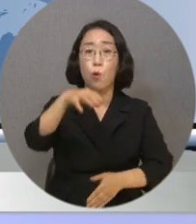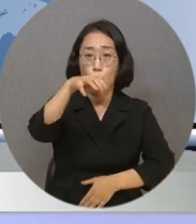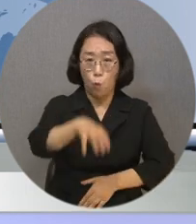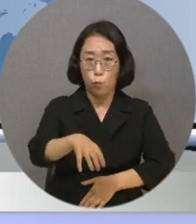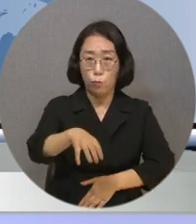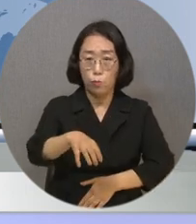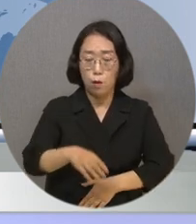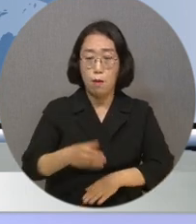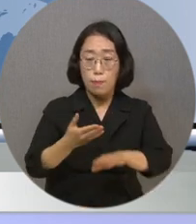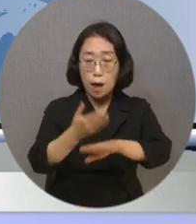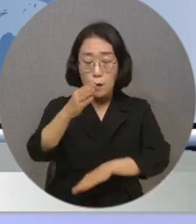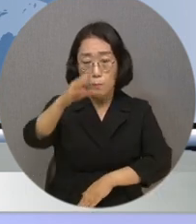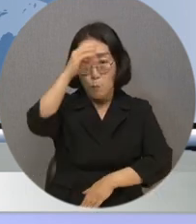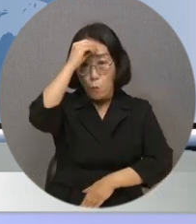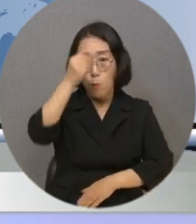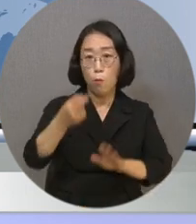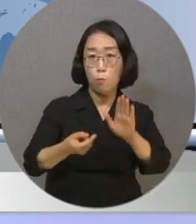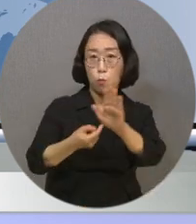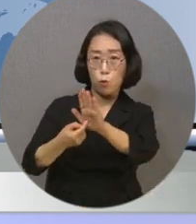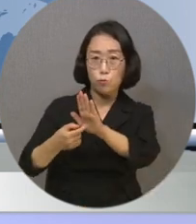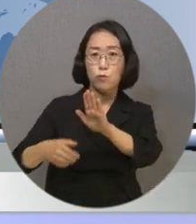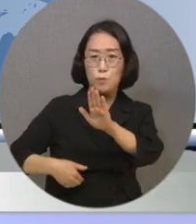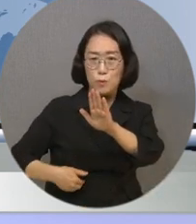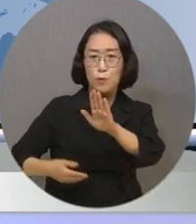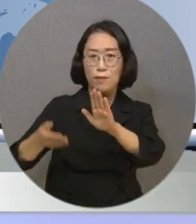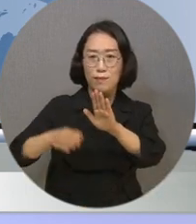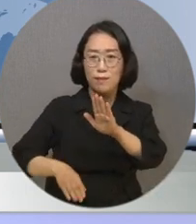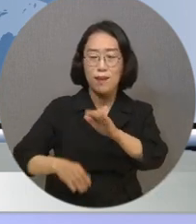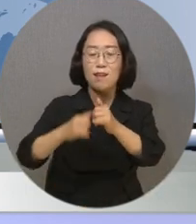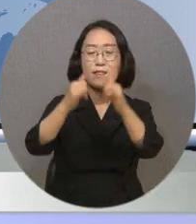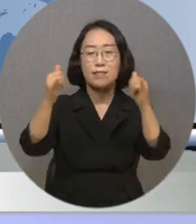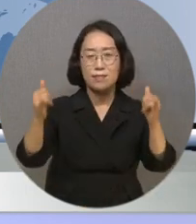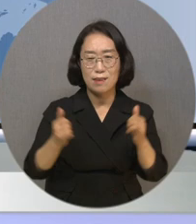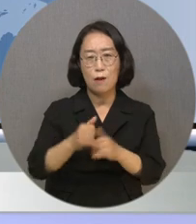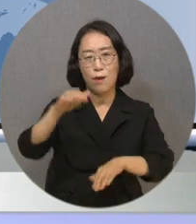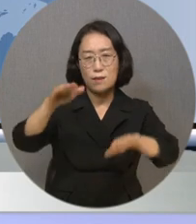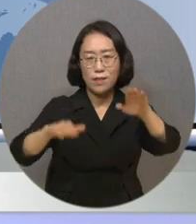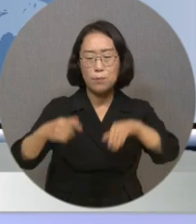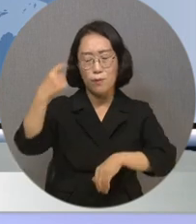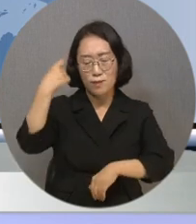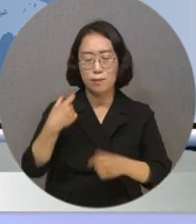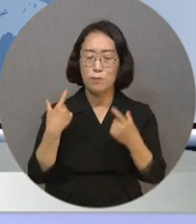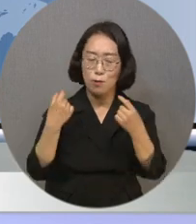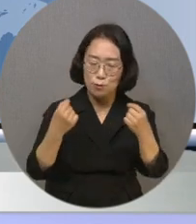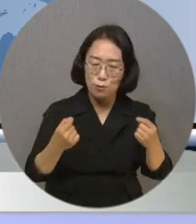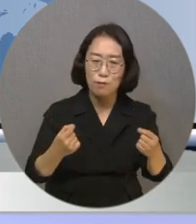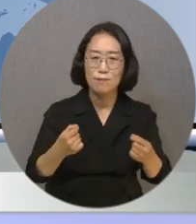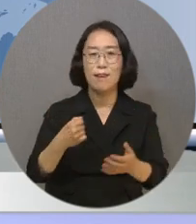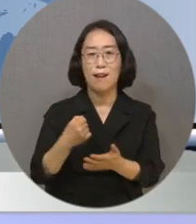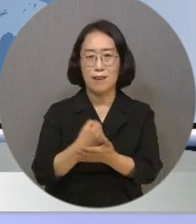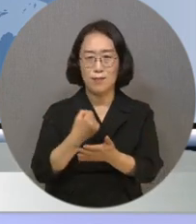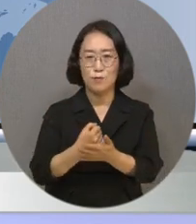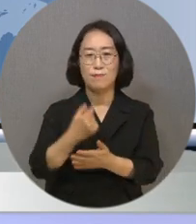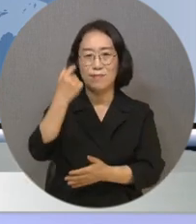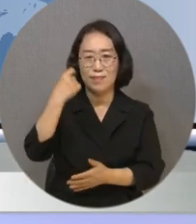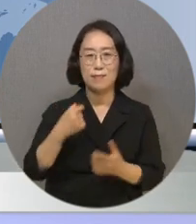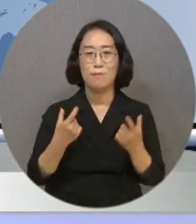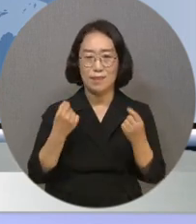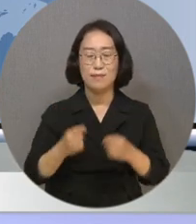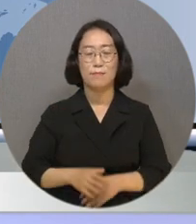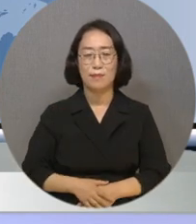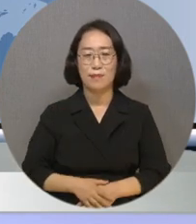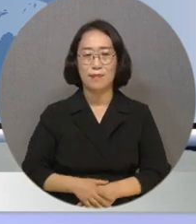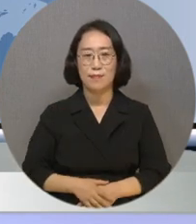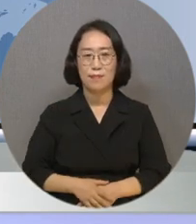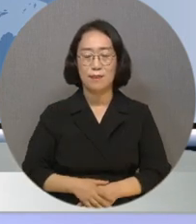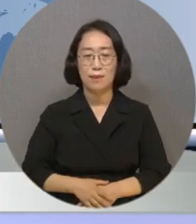보다 타의 모범이 되어야 하지 않을까 싶은데요. 우리 사회 속 차별을 여실히 보여주는 채용 결과가 아닌가 싶습니다.